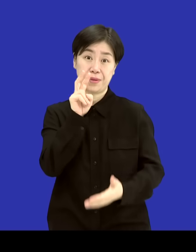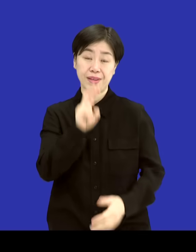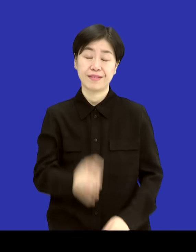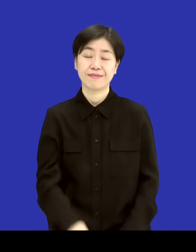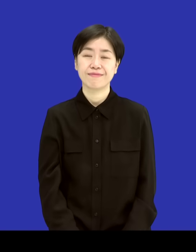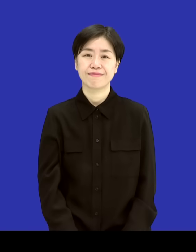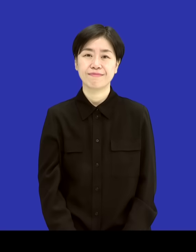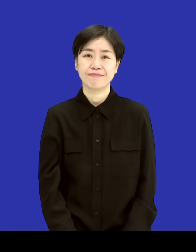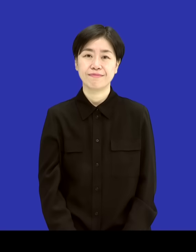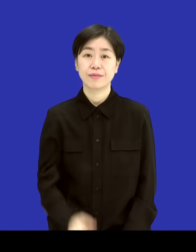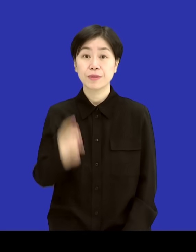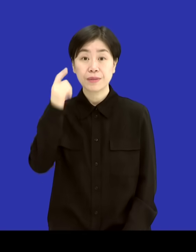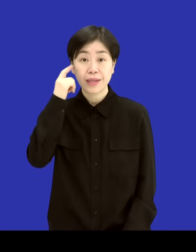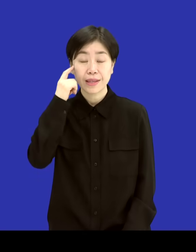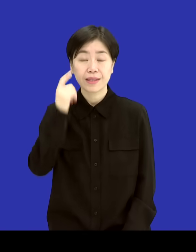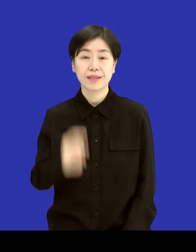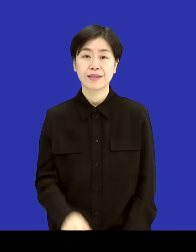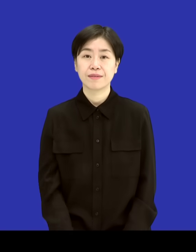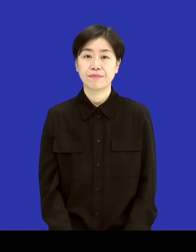은혜였었습니다. 네, 왜냐하면 늘